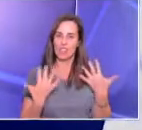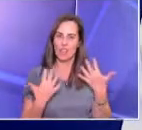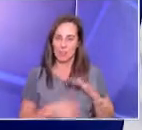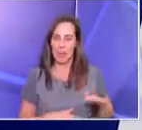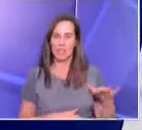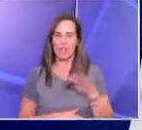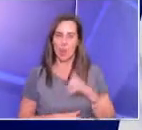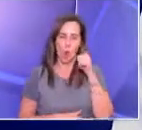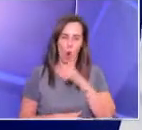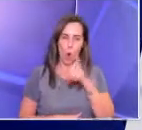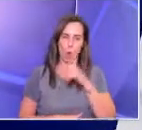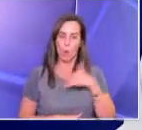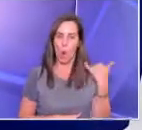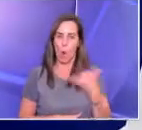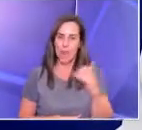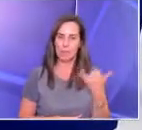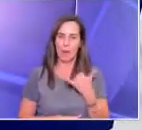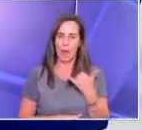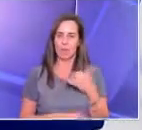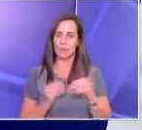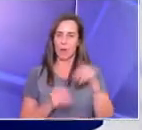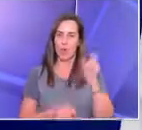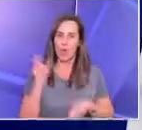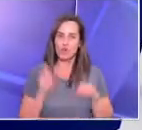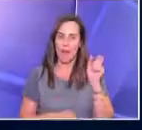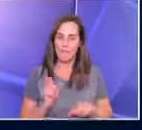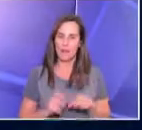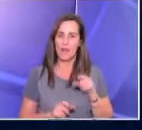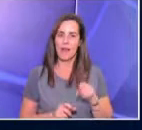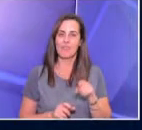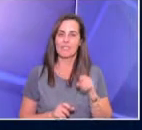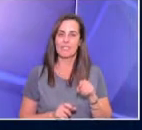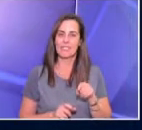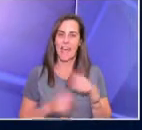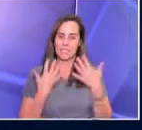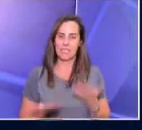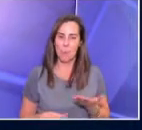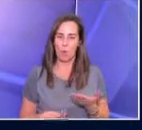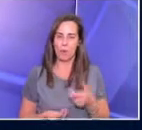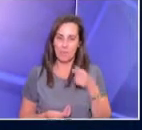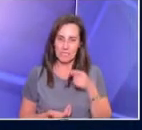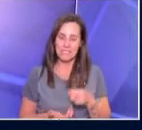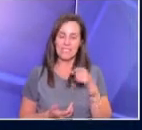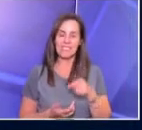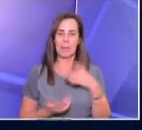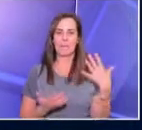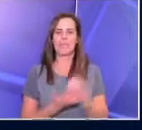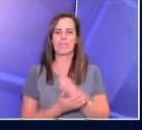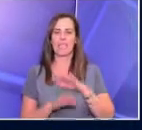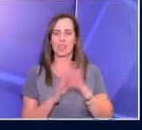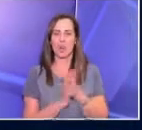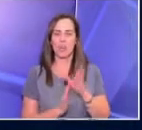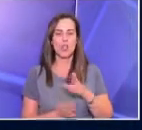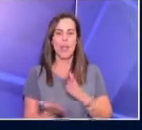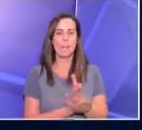בשטח, כל יום, כל הזמן, עם התושבים. ממש על הכיסא הזה, אבל זה הסיפור. נכון, נכון, את זה, וזה מנצח את הכל, כי